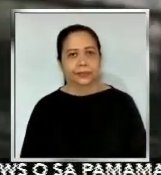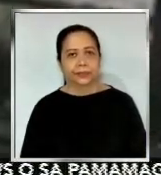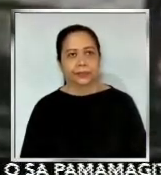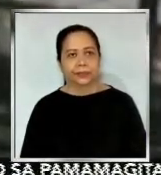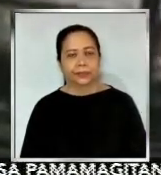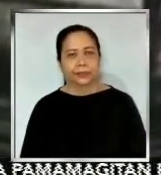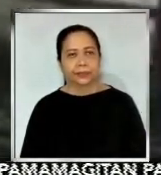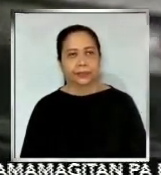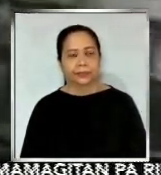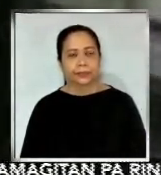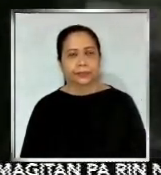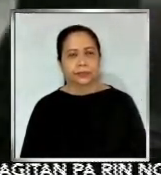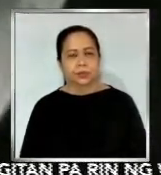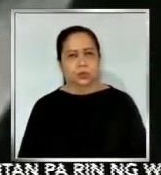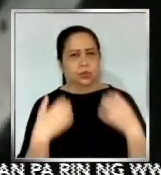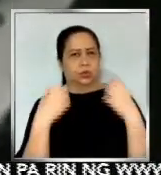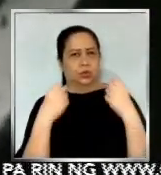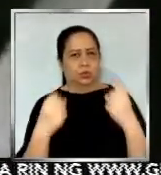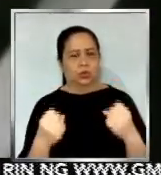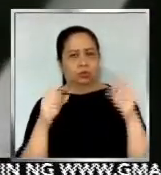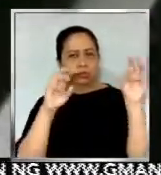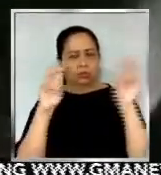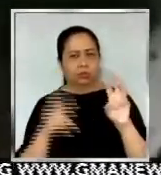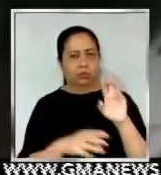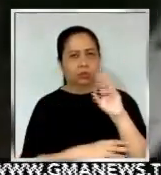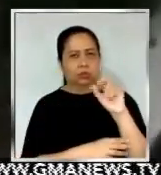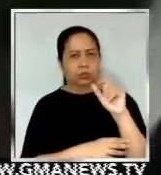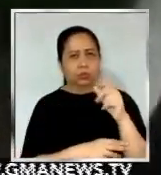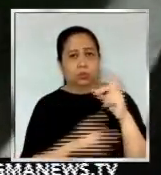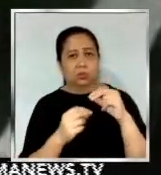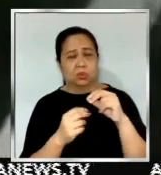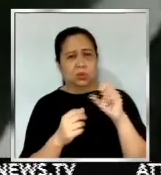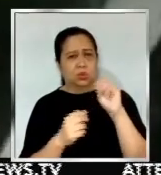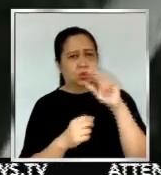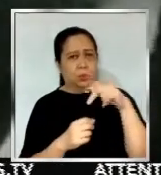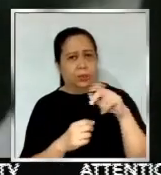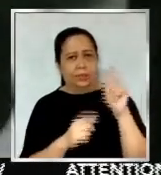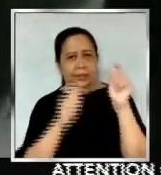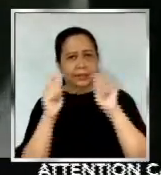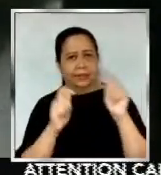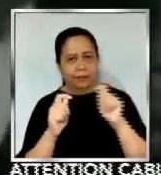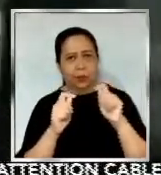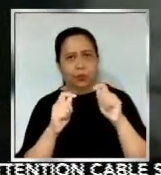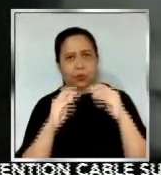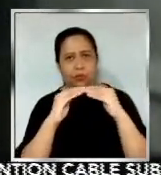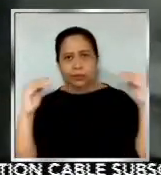Sa lakas ng bagyong Rolly, naabot nito ang Super Typhoon category.